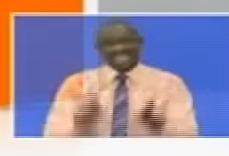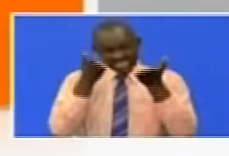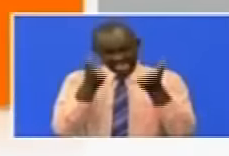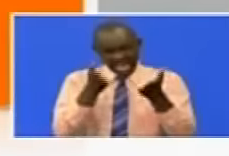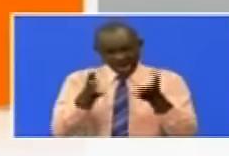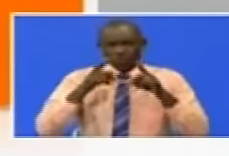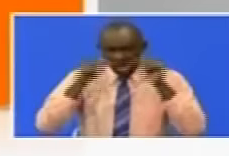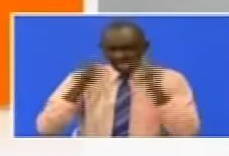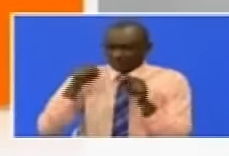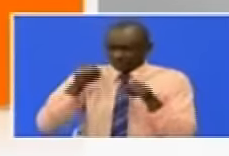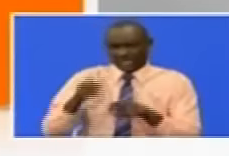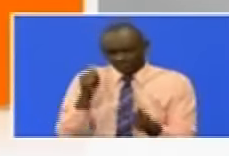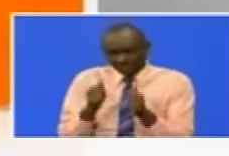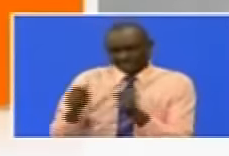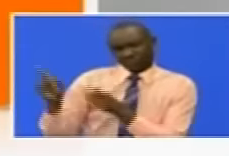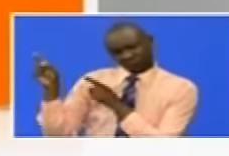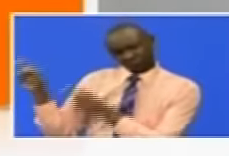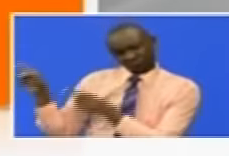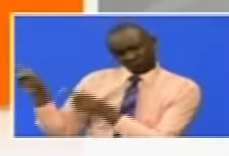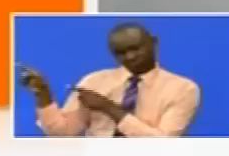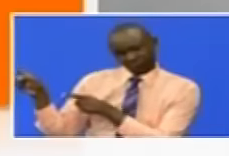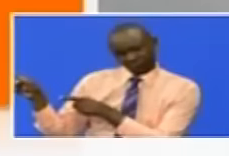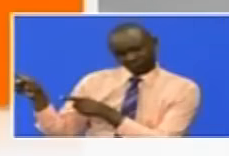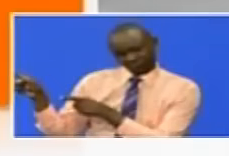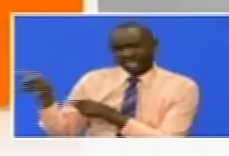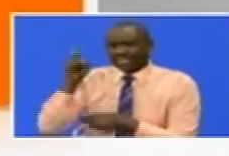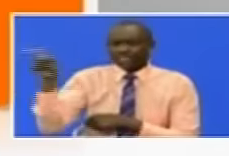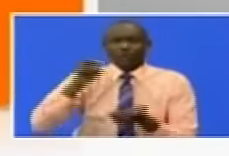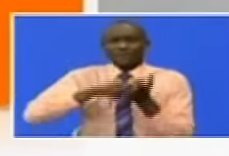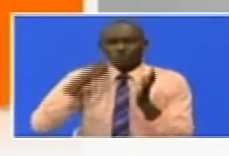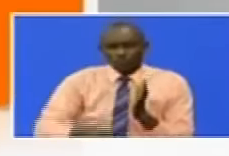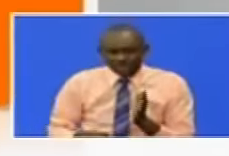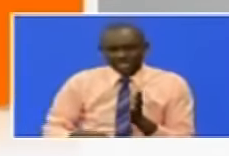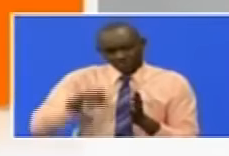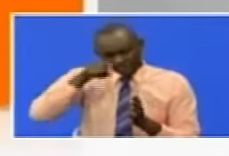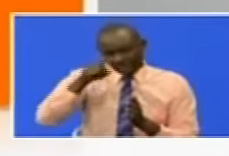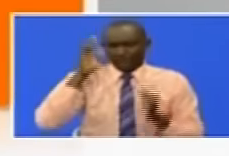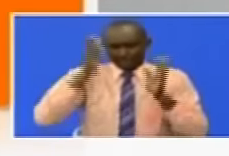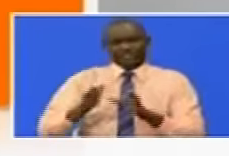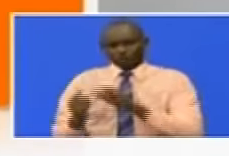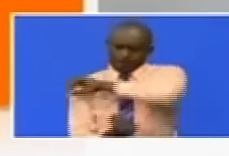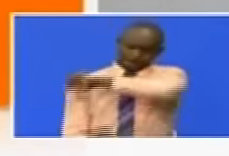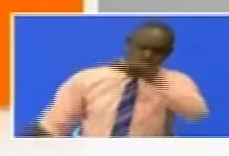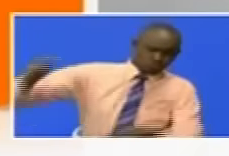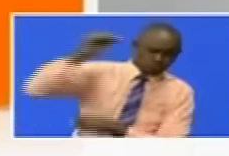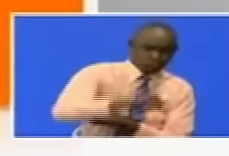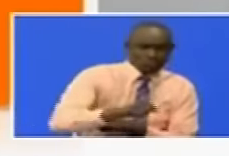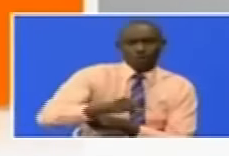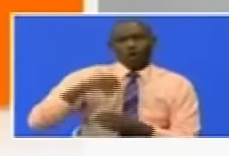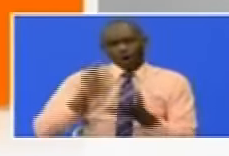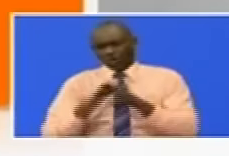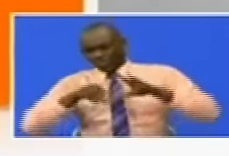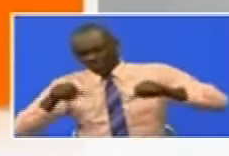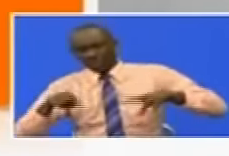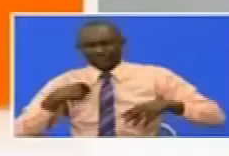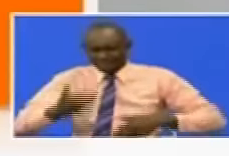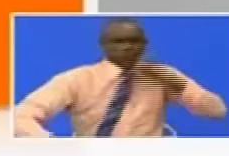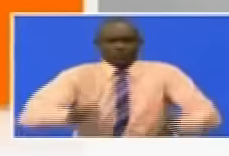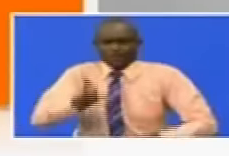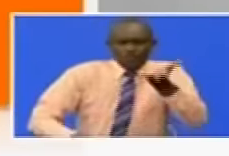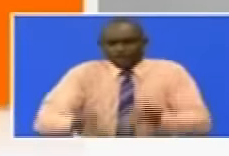Katika kamusi ya leo tunaangazia neno garagaza. Garagaza ni kumbwaga mtu chini kwenye vumbi ya utope na